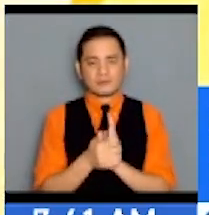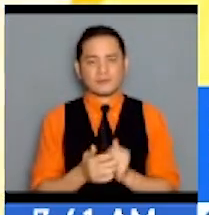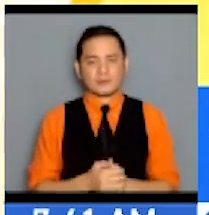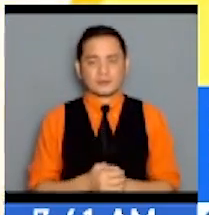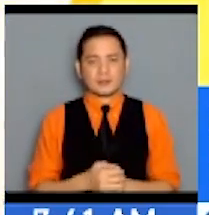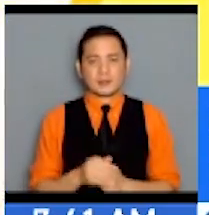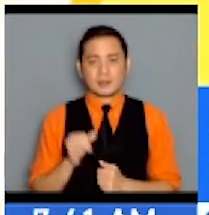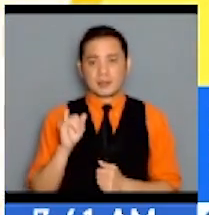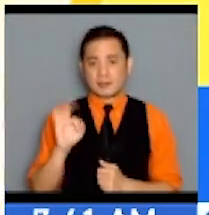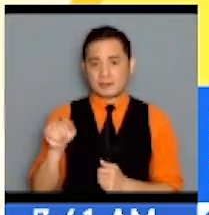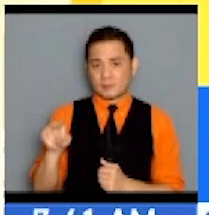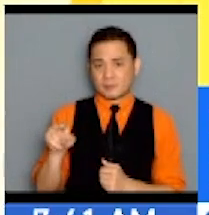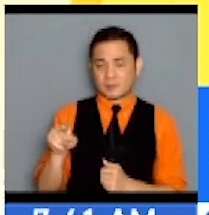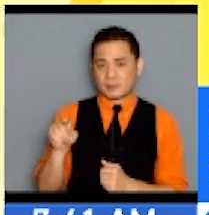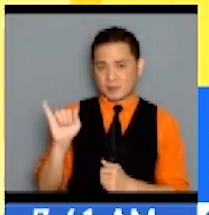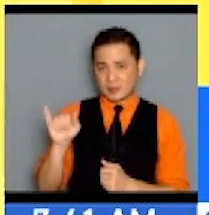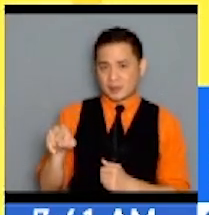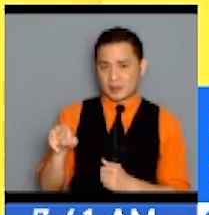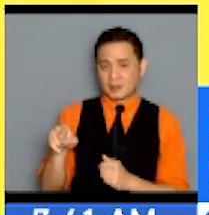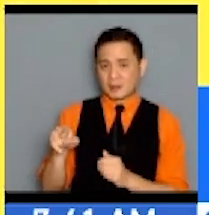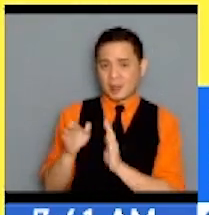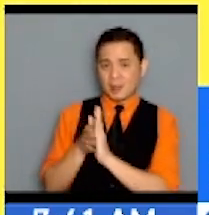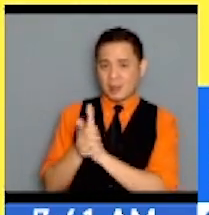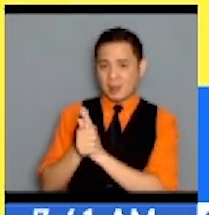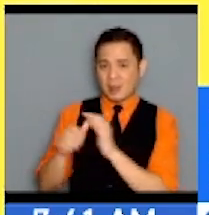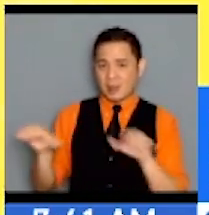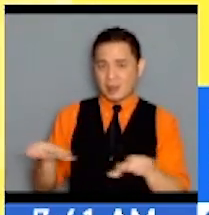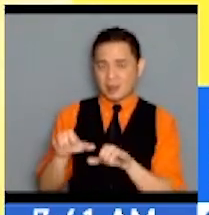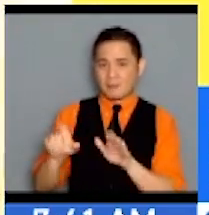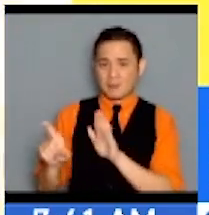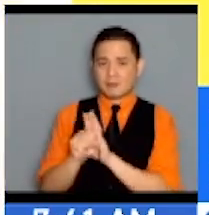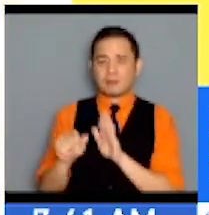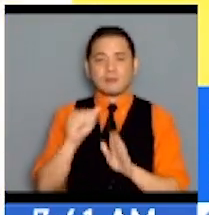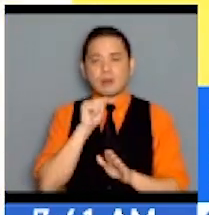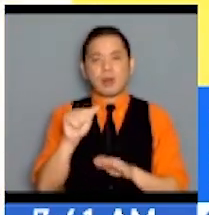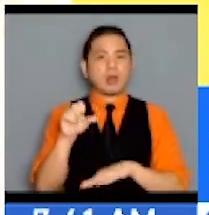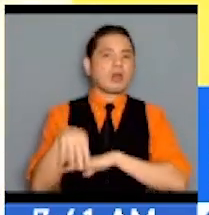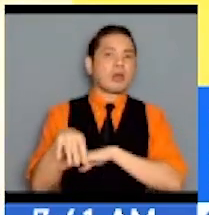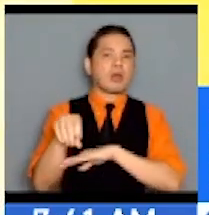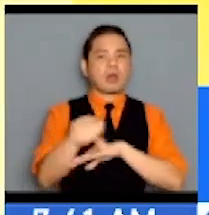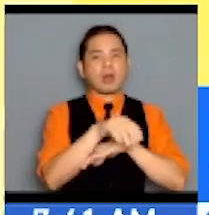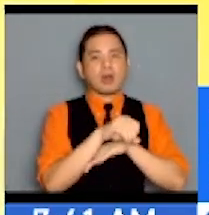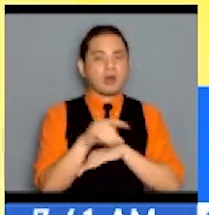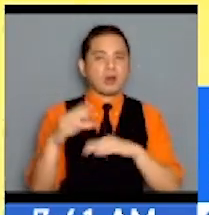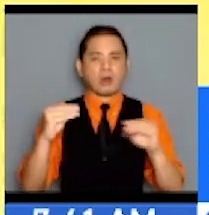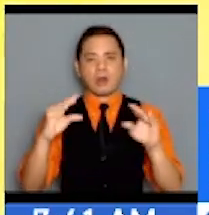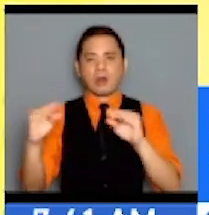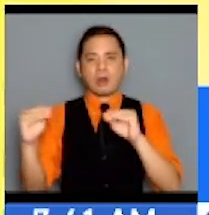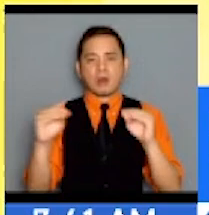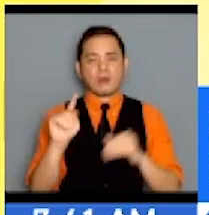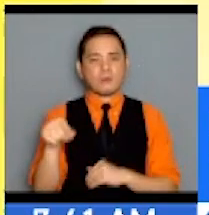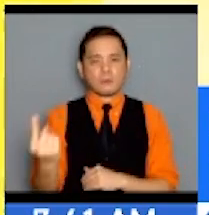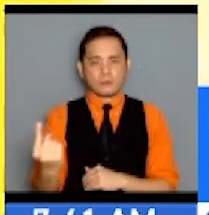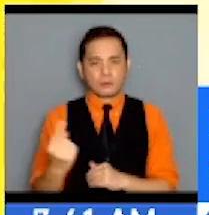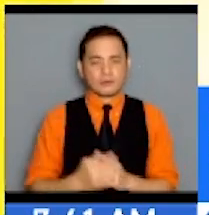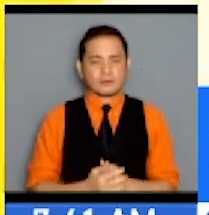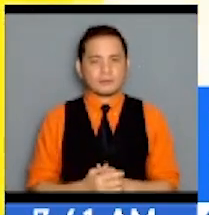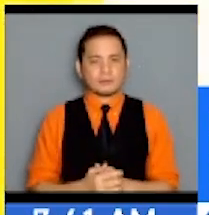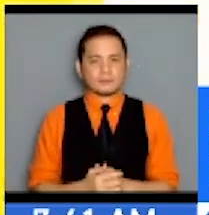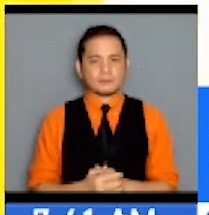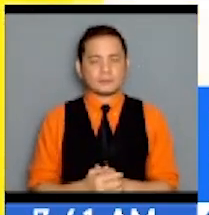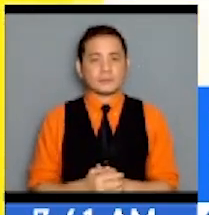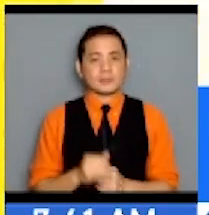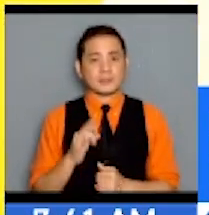ang pinagbabawal. At hindi haka-haka lamang ang magiging basihan. Lalo na nung panahon namang wala pang cellphone